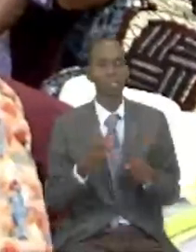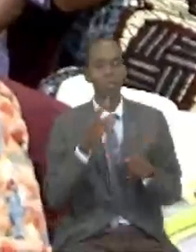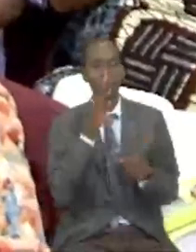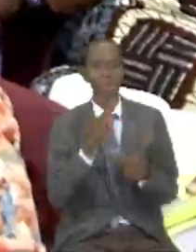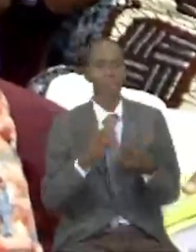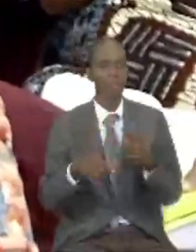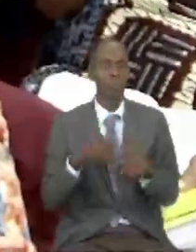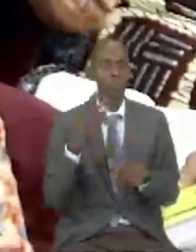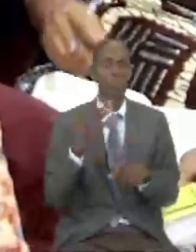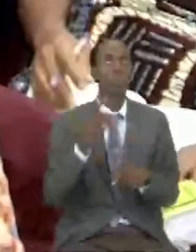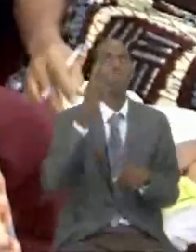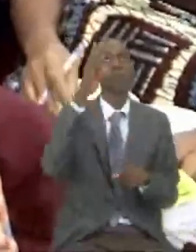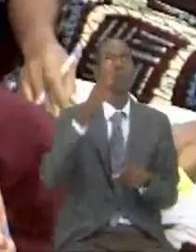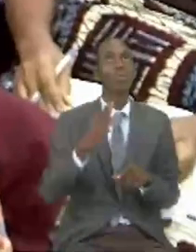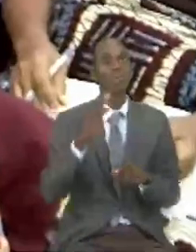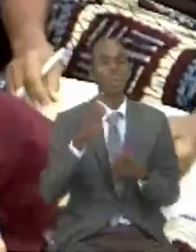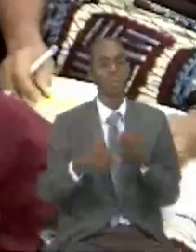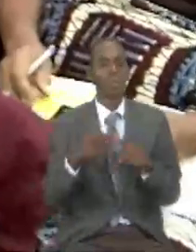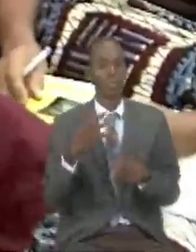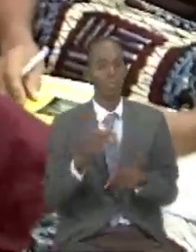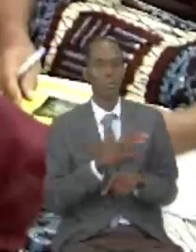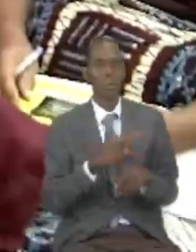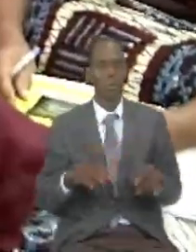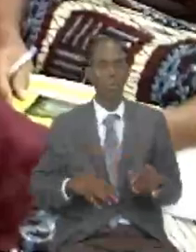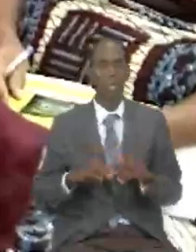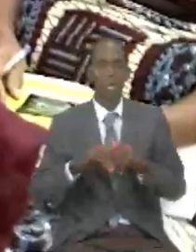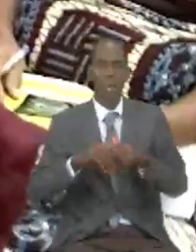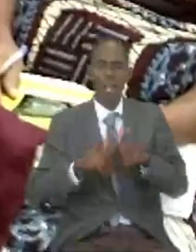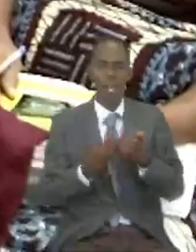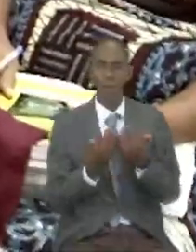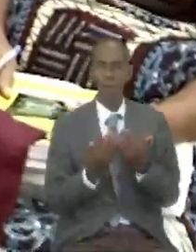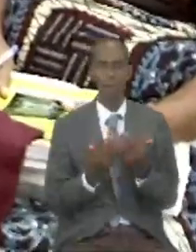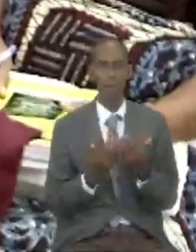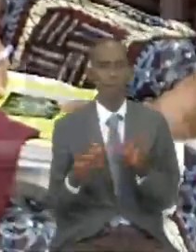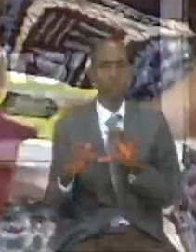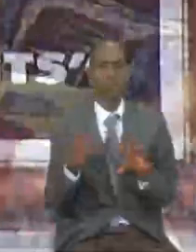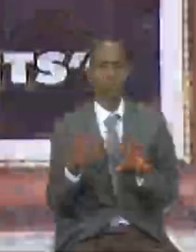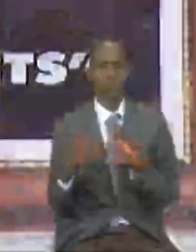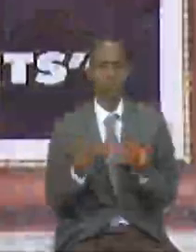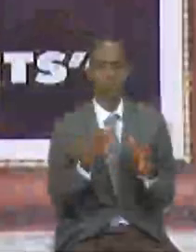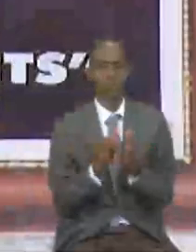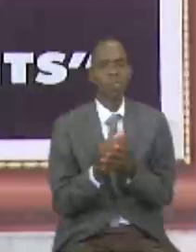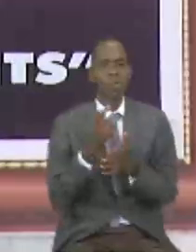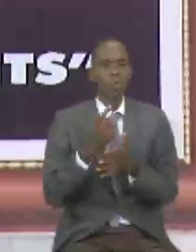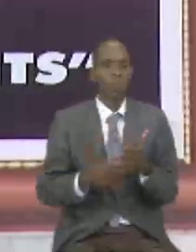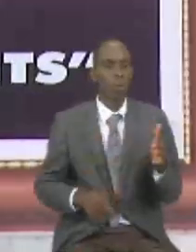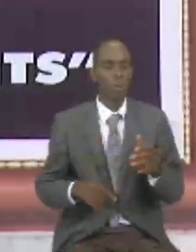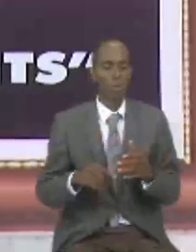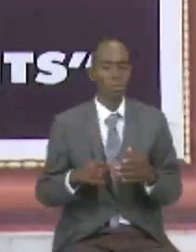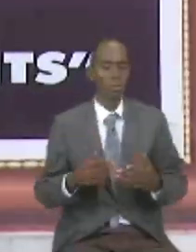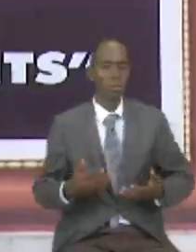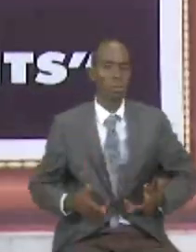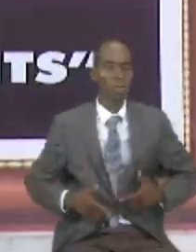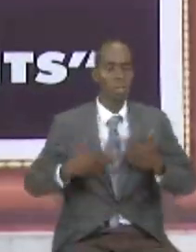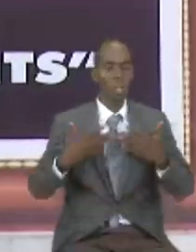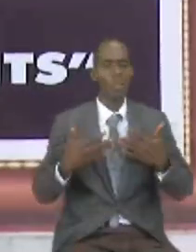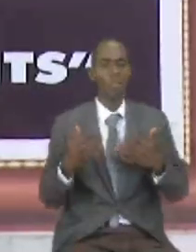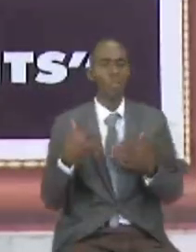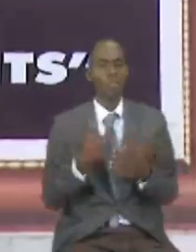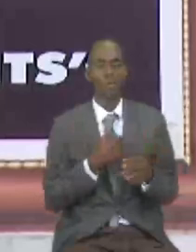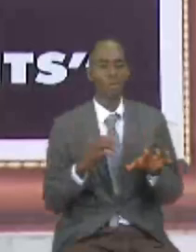Et pour que nous soyons amis de Christ, amis de Dieu, qu'est-ce qu'il faut? Comment devons-nous nous positionner? Quelle vie devons-nous mener